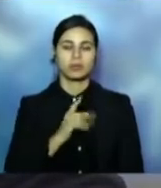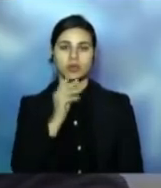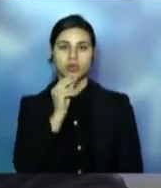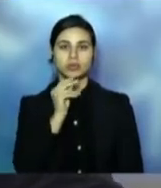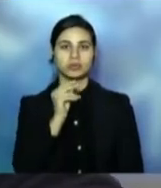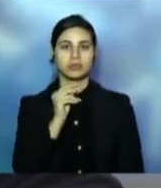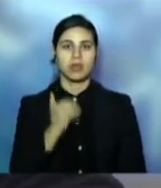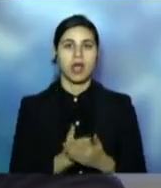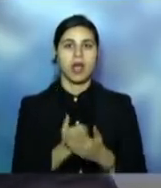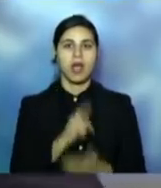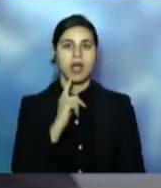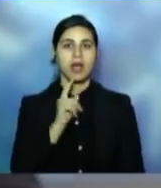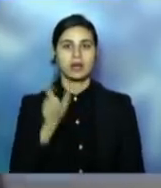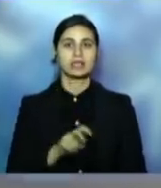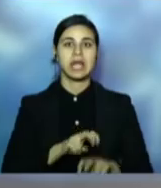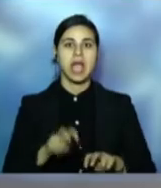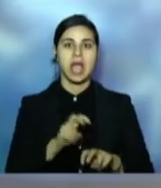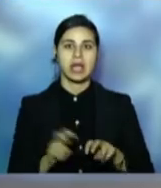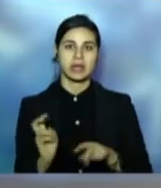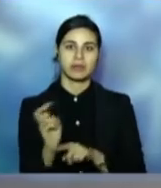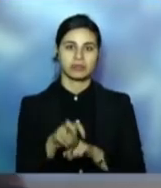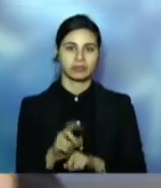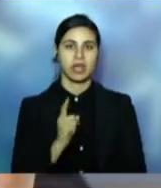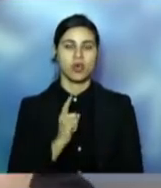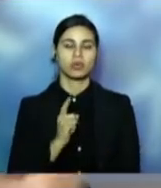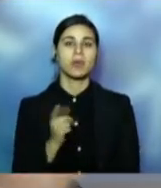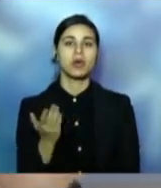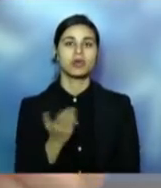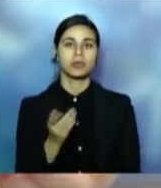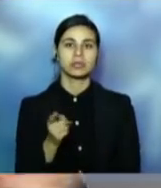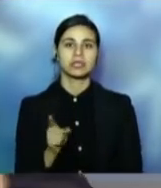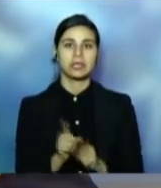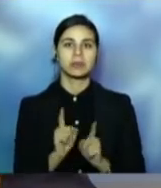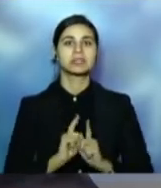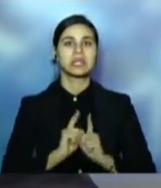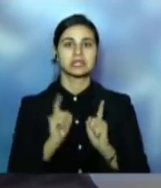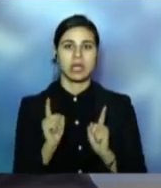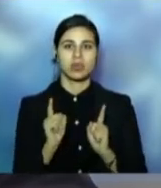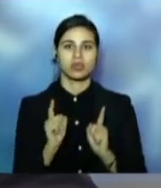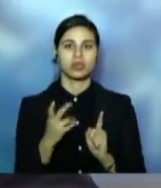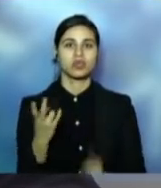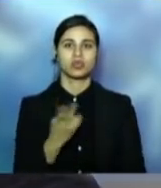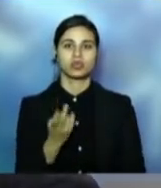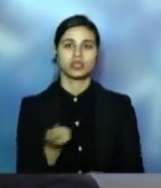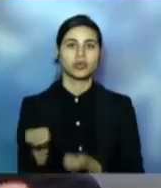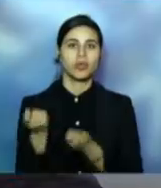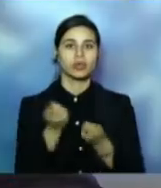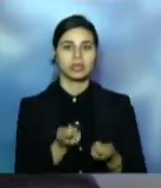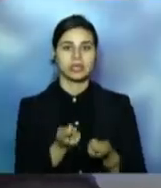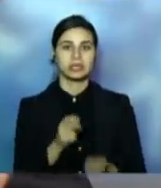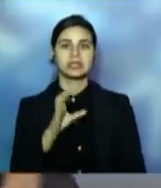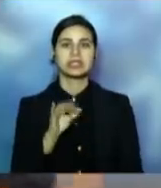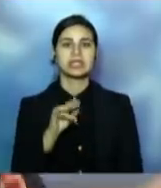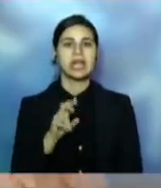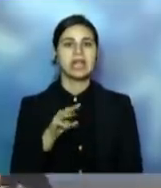მოლოდინი, ახალგაზრდა ექიმს ფრედერიკ ბანტინგს, რომელსაც რაღაც სასწაულმოქმედი ნივთიერება, მაშინ მას ილეტინი